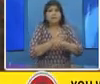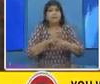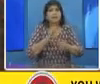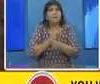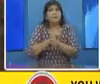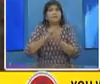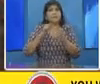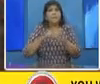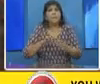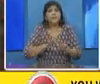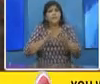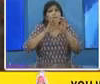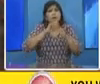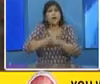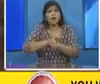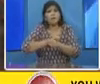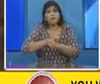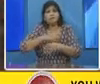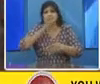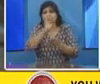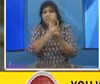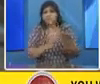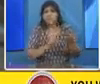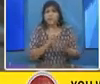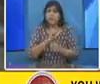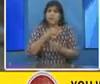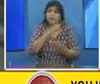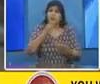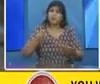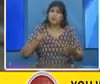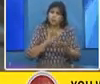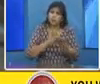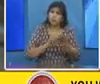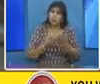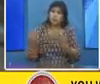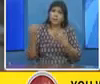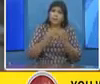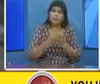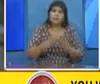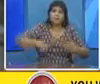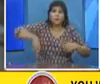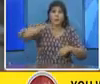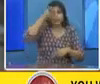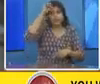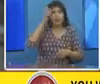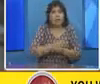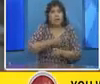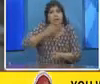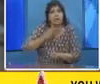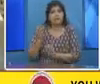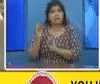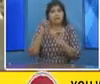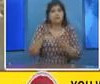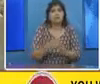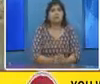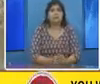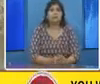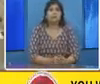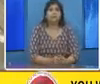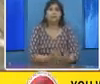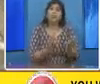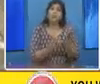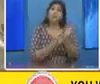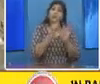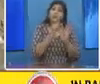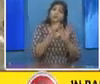श्रमिकों की ऐसी कितनी ही कहानियां आ रही हैं जो पूरे देश को प्रेरणा दे रही है। यूपी